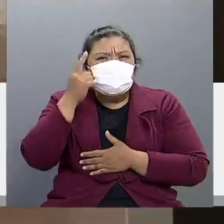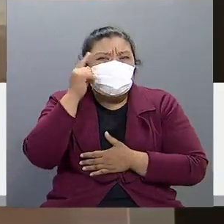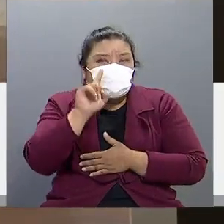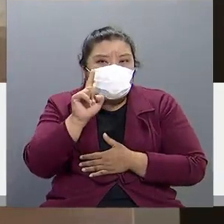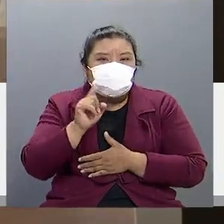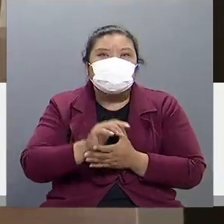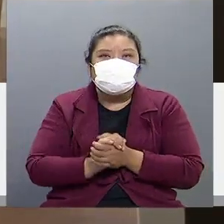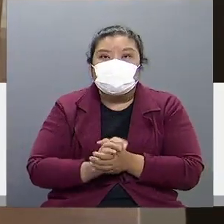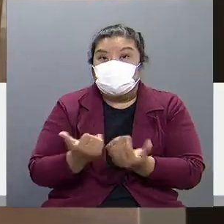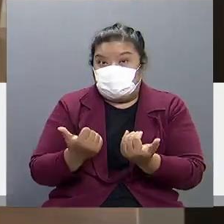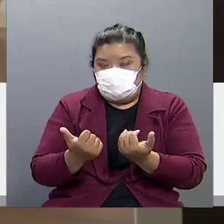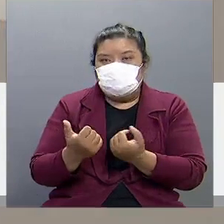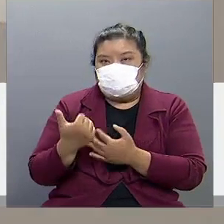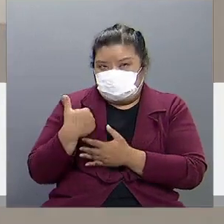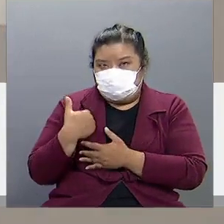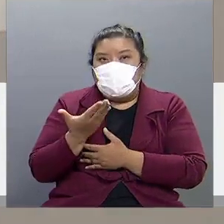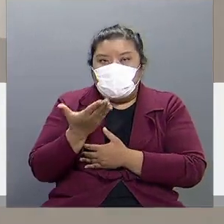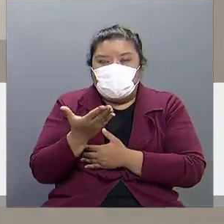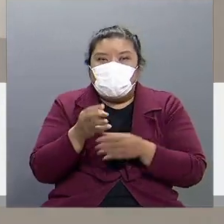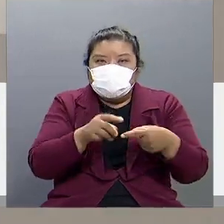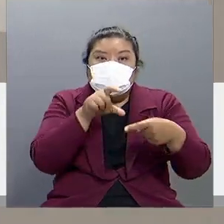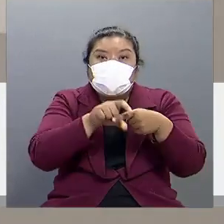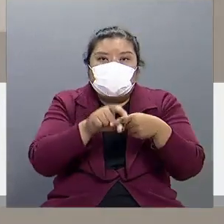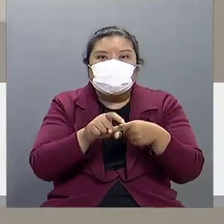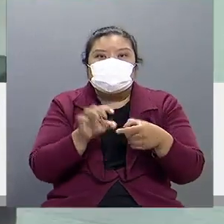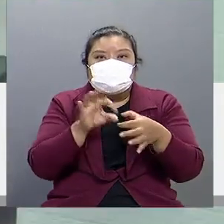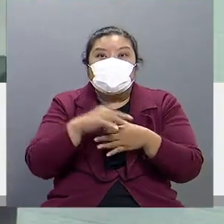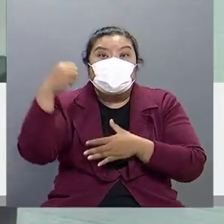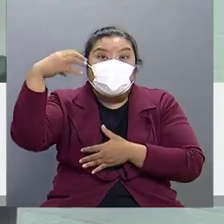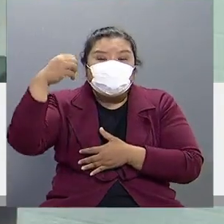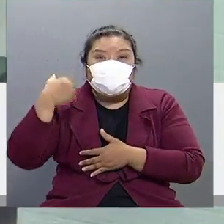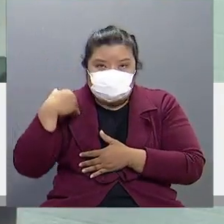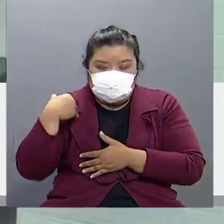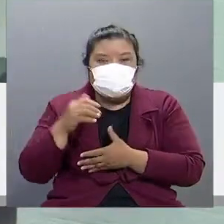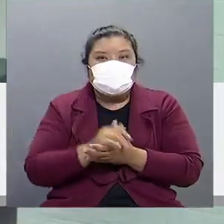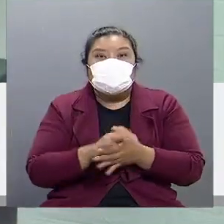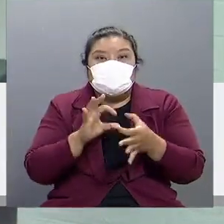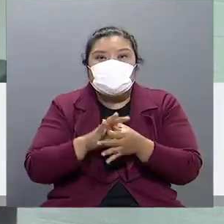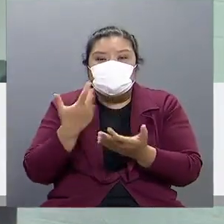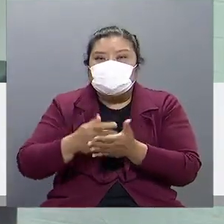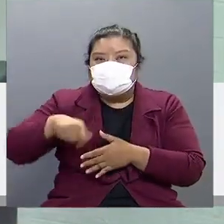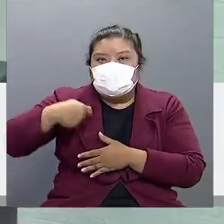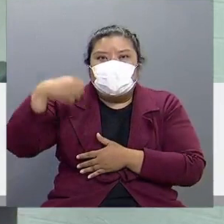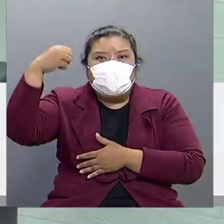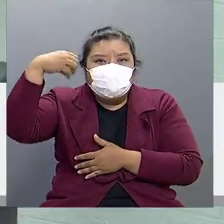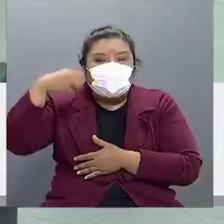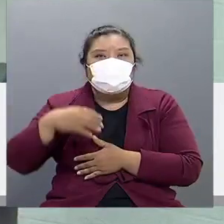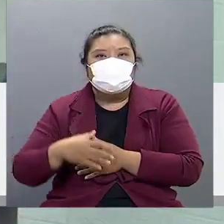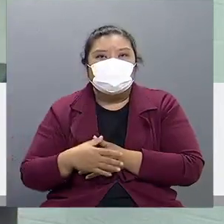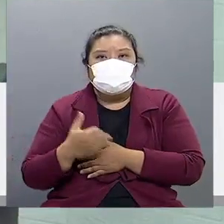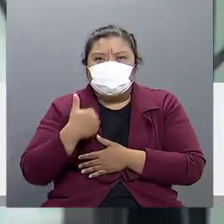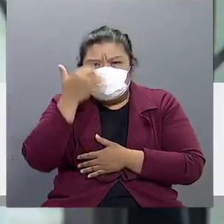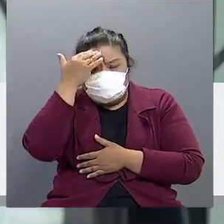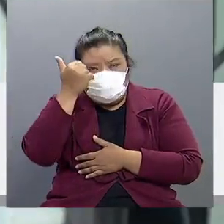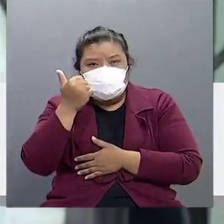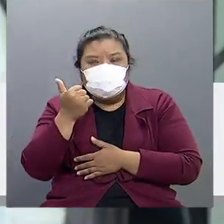งสูตรคำนวณค่าไฟใหม่ภายใต้เกณฑ์ว่าใครใช้ไฟน้อยจ่ายค่าไฟต่ำใครใ